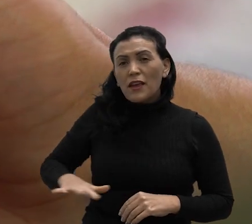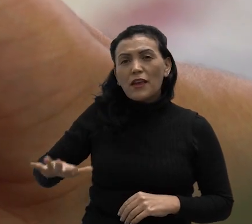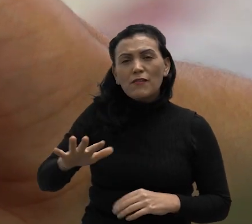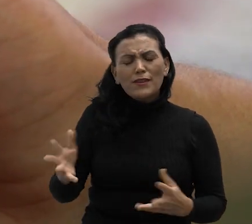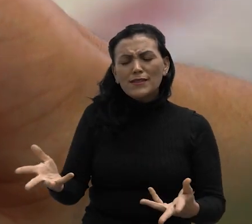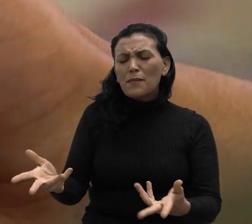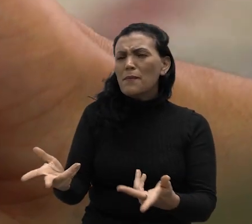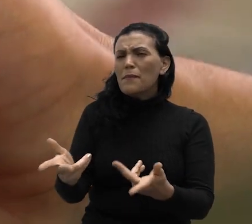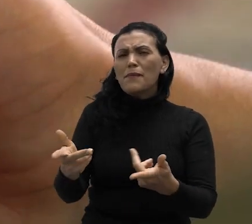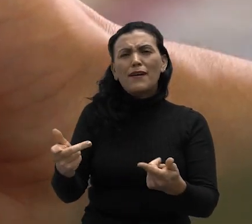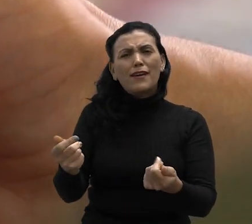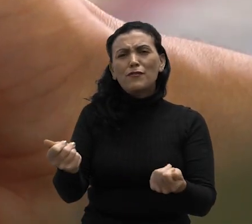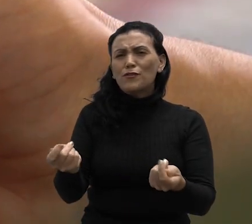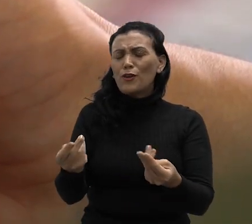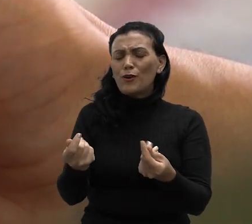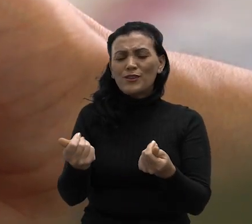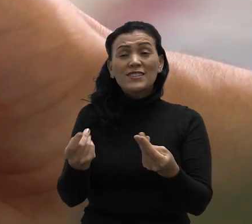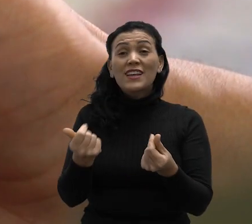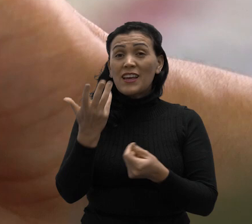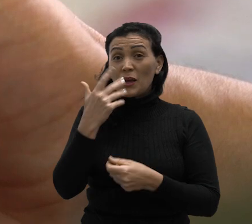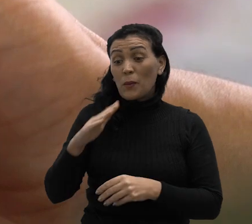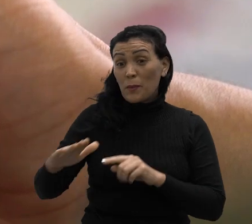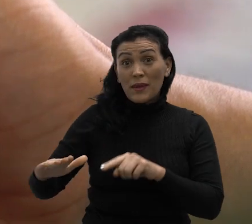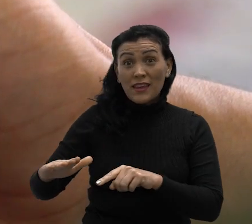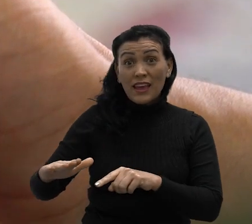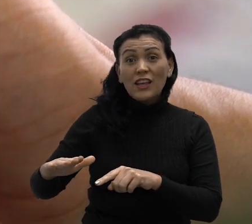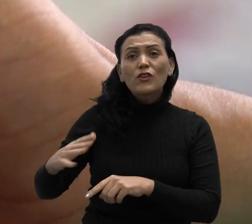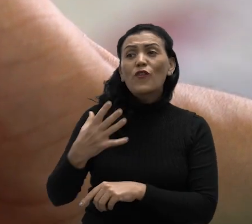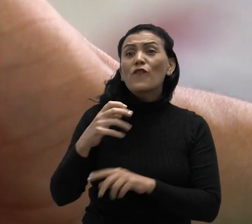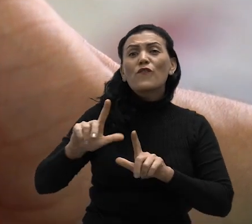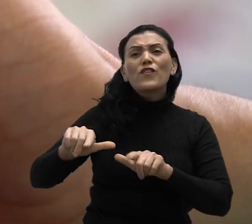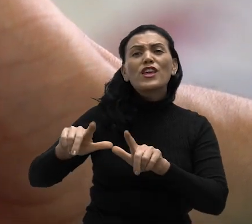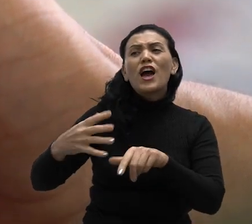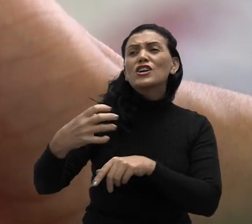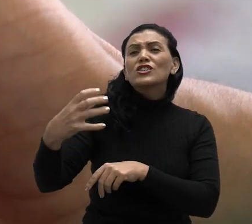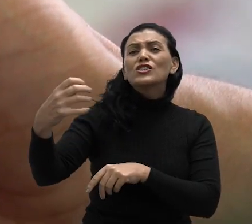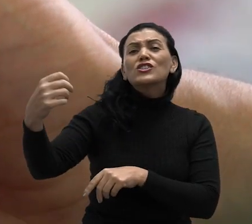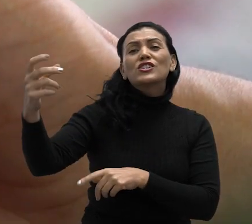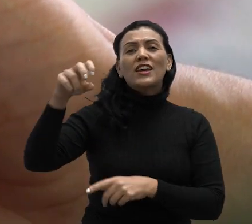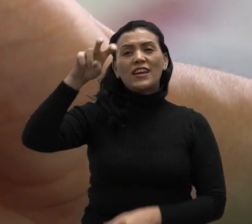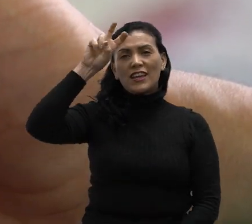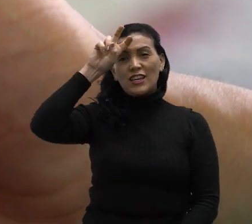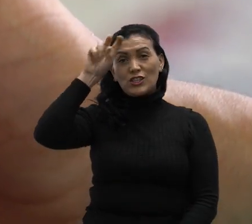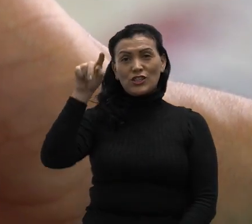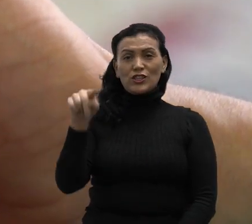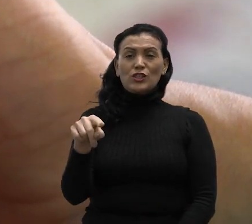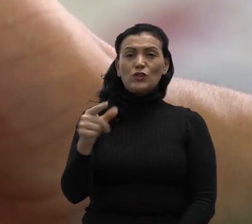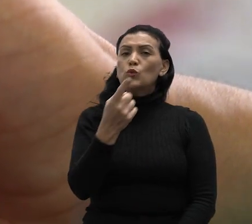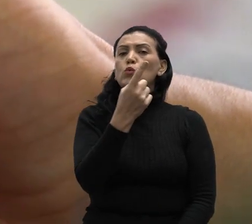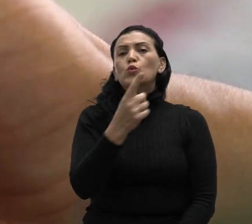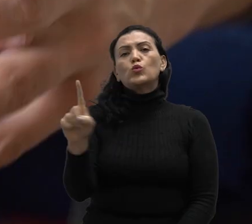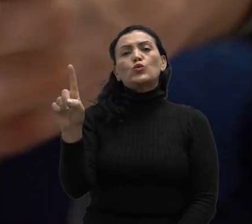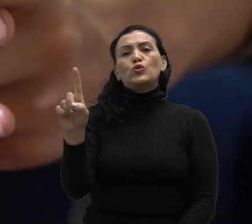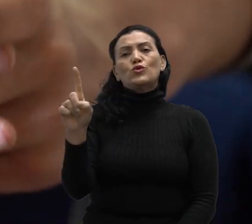طفولتي كانت حلوة كتير، لأنه وأنا صغير سافرت على مصر ونفسي بعديها أرجع، هذه الأولى والأخيرة يعني السفرية تبعتي